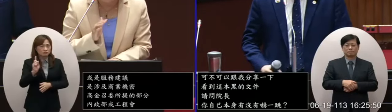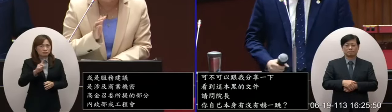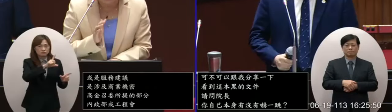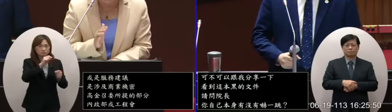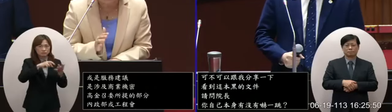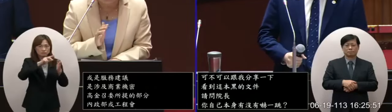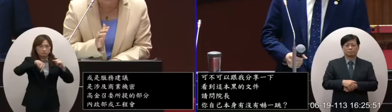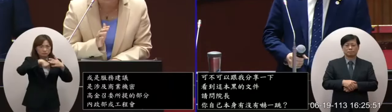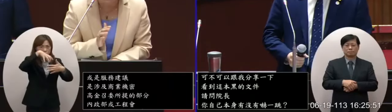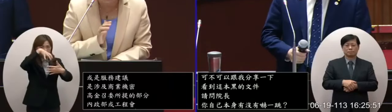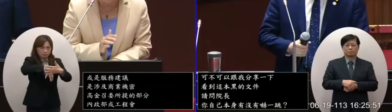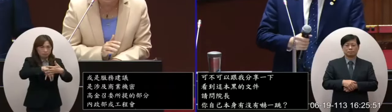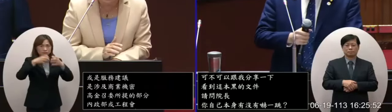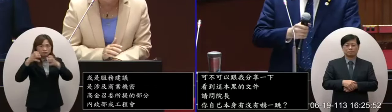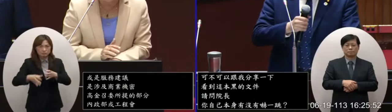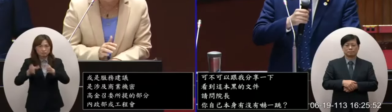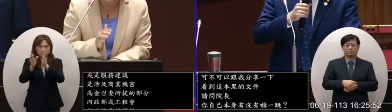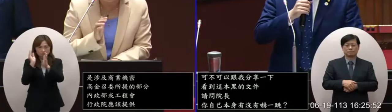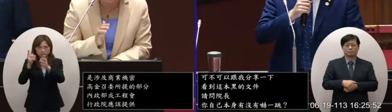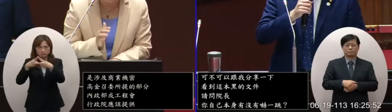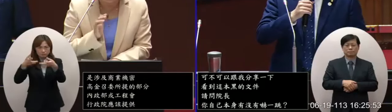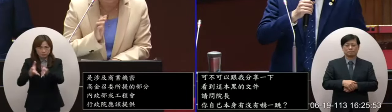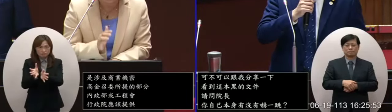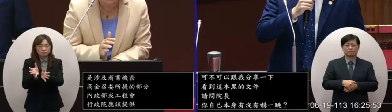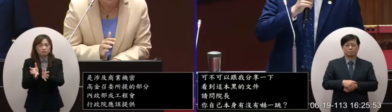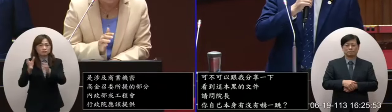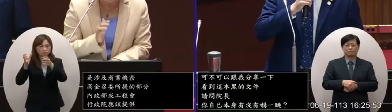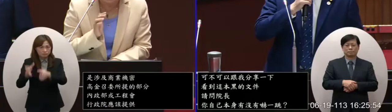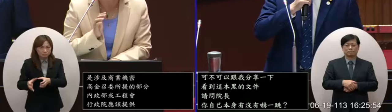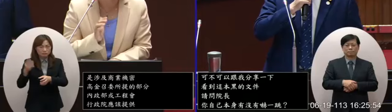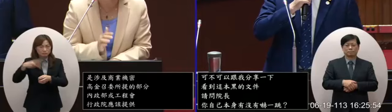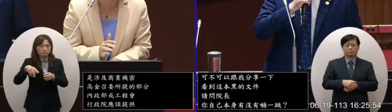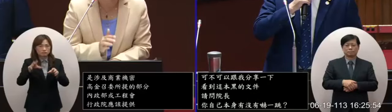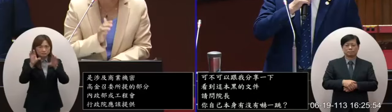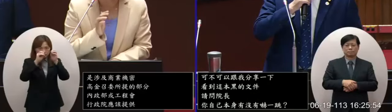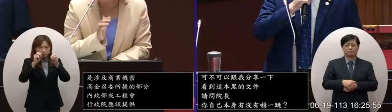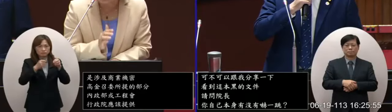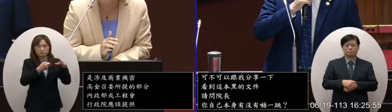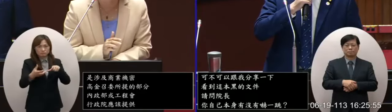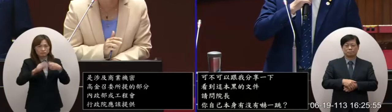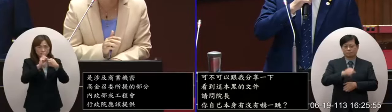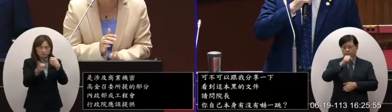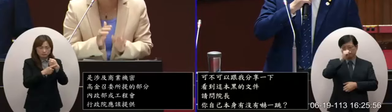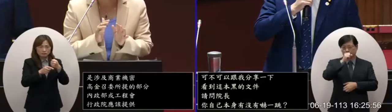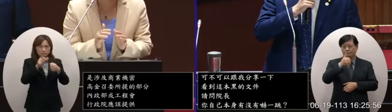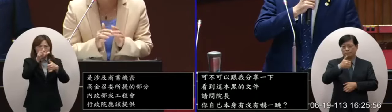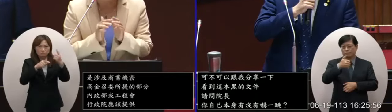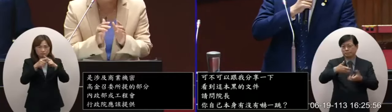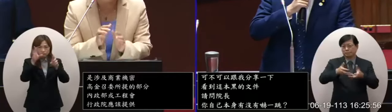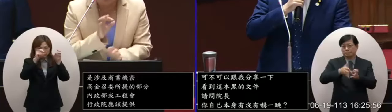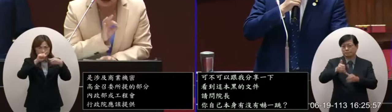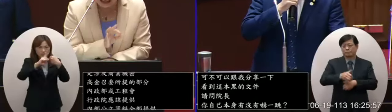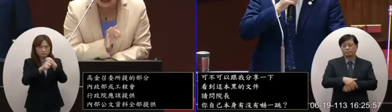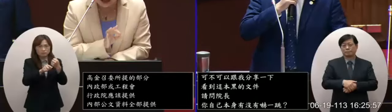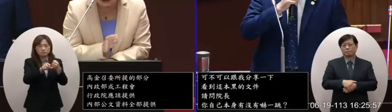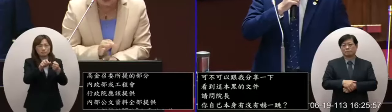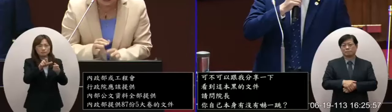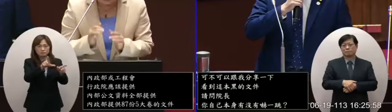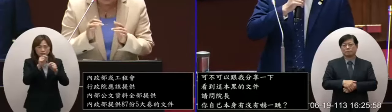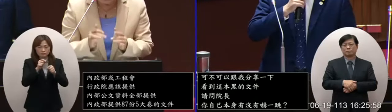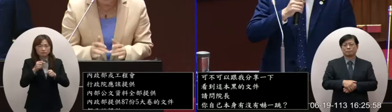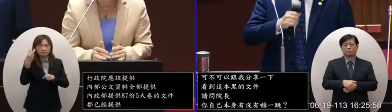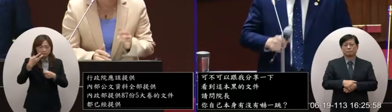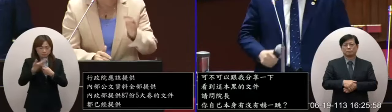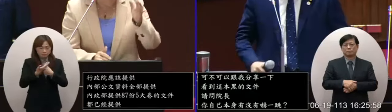面呢在成立这个调阅小组或者是我们的资讯公开法还有个资法所提供的资料。 谢谢部长。 那您再给我